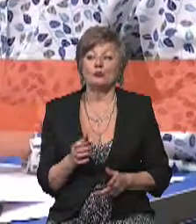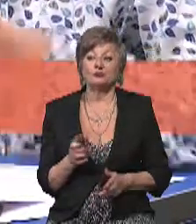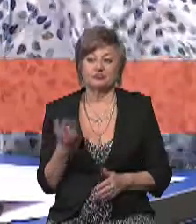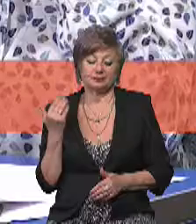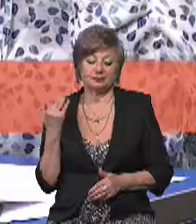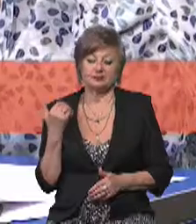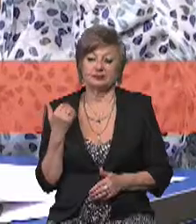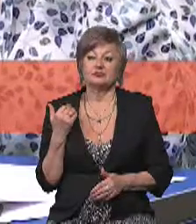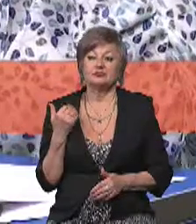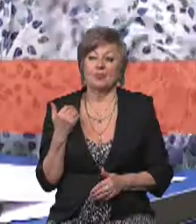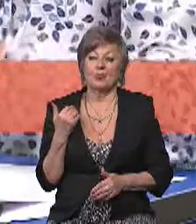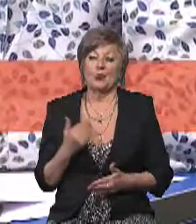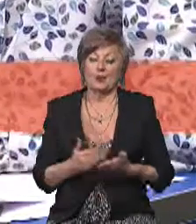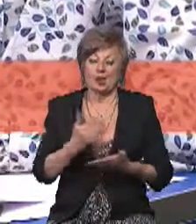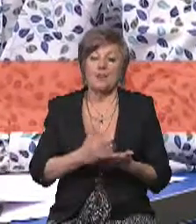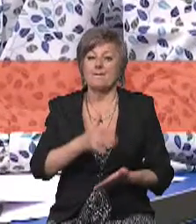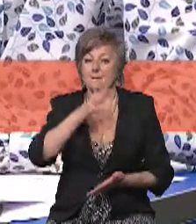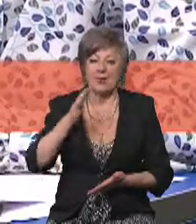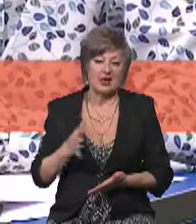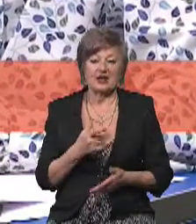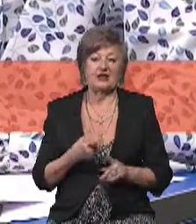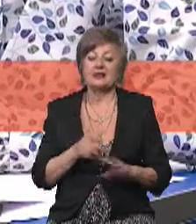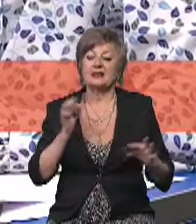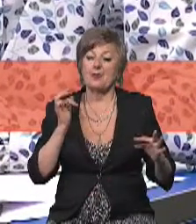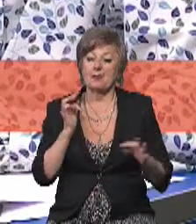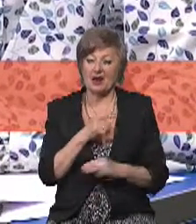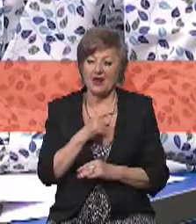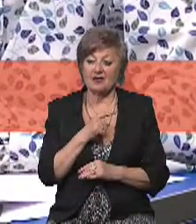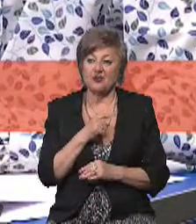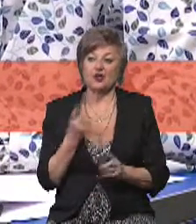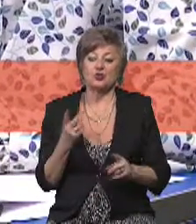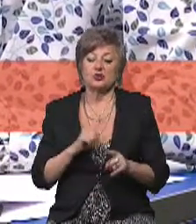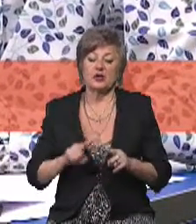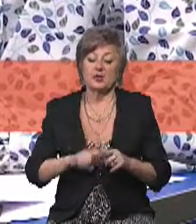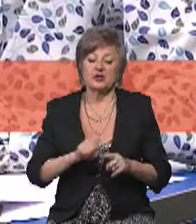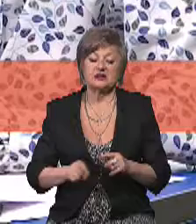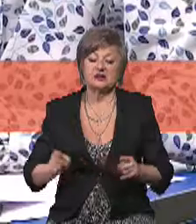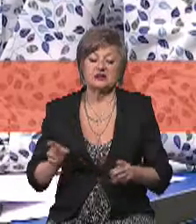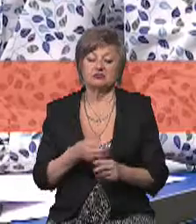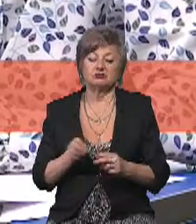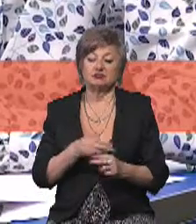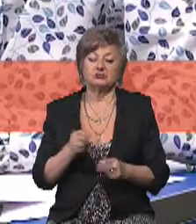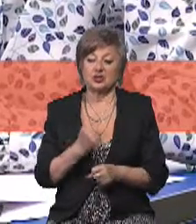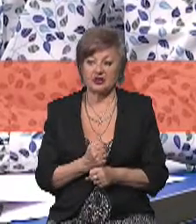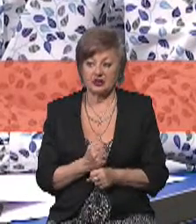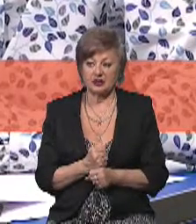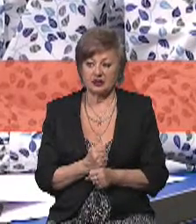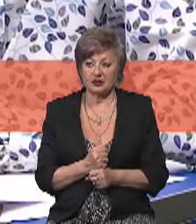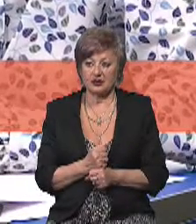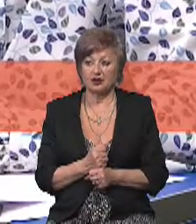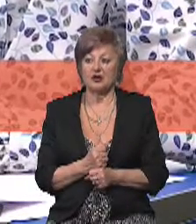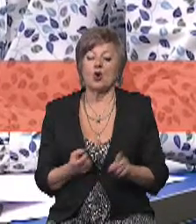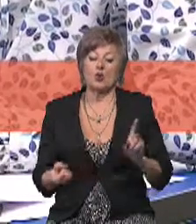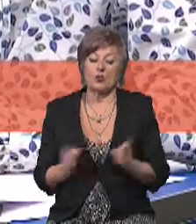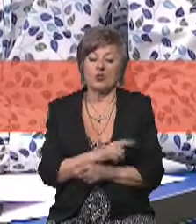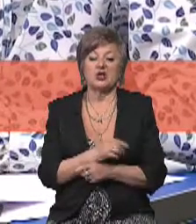відбувалося останні 5 років, все неправильно, все це треба швиденько переробити. Головне – поміняти очільницю.